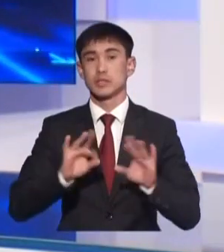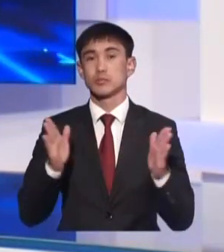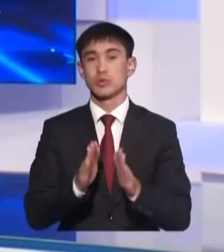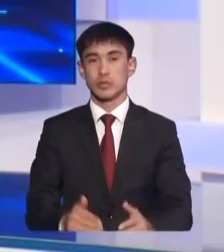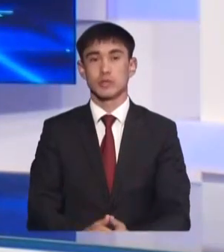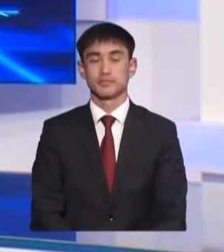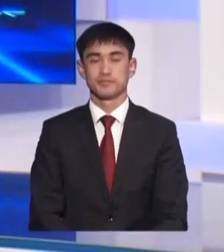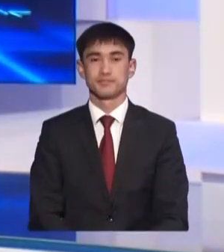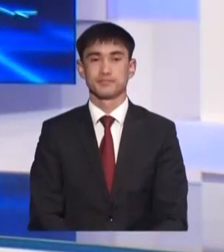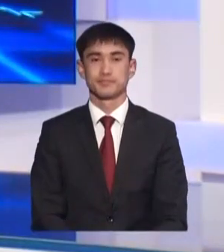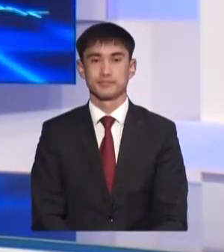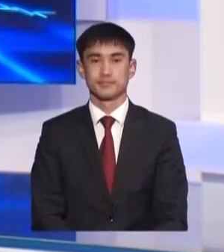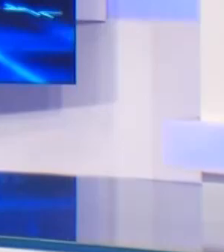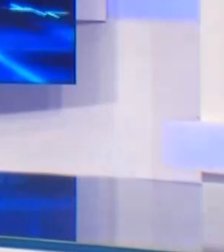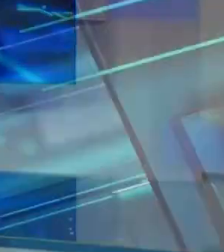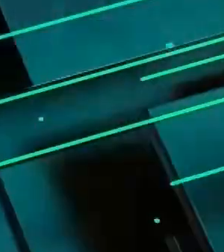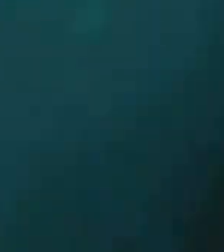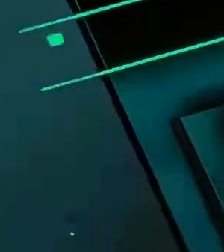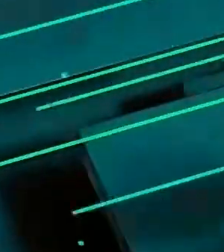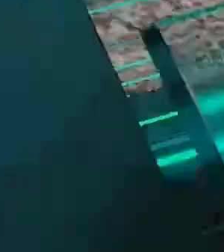выпуске. Коротко о главном.